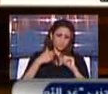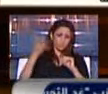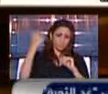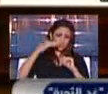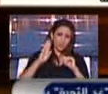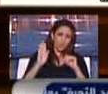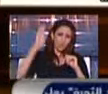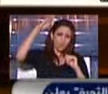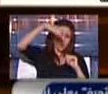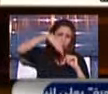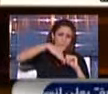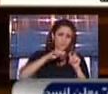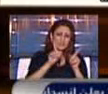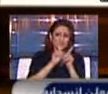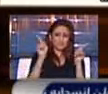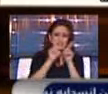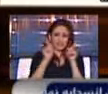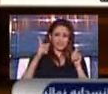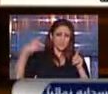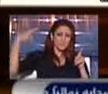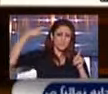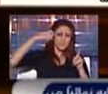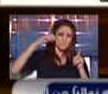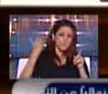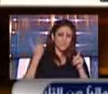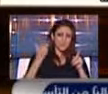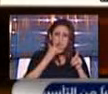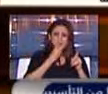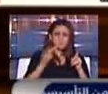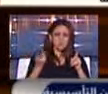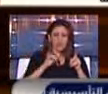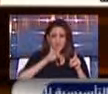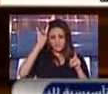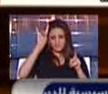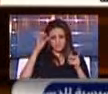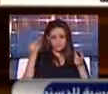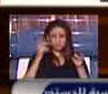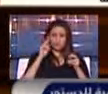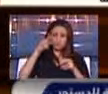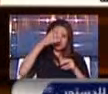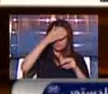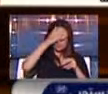كوبري عبد المنعم رياض، مين اللي ضربه؟ اللي هو الخفي؟ الطرف